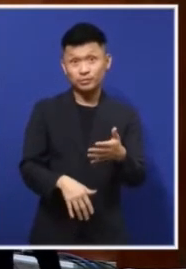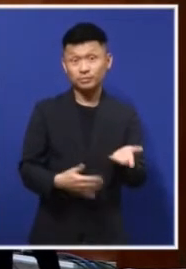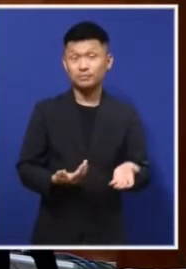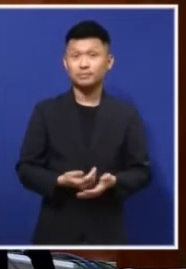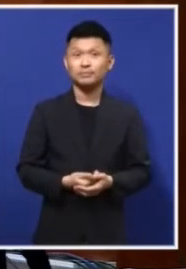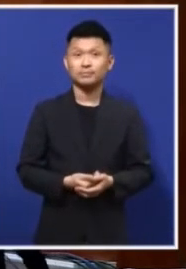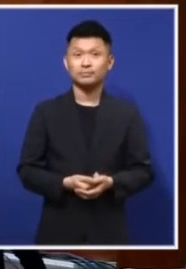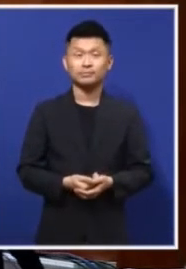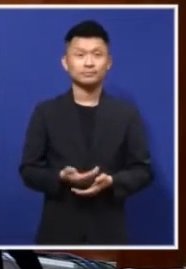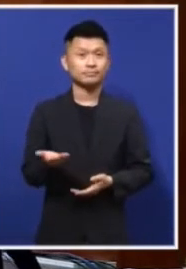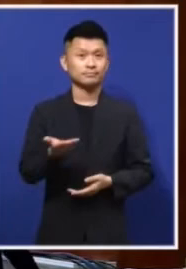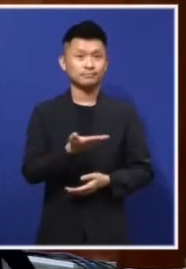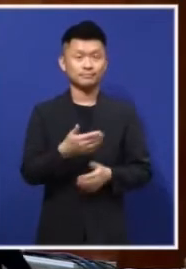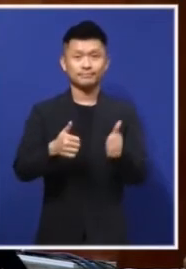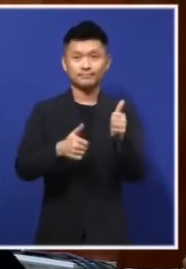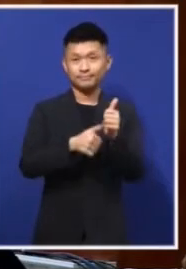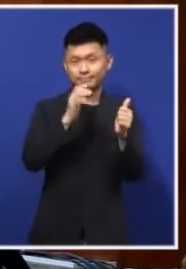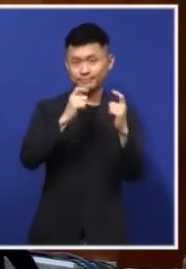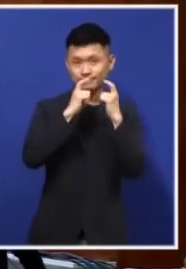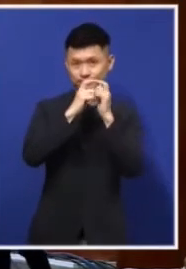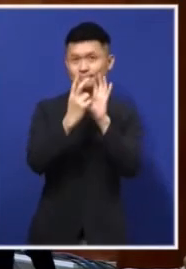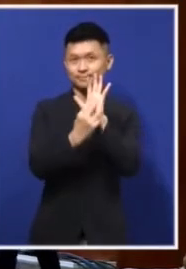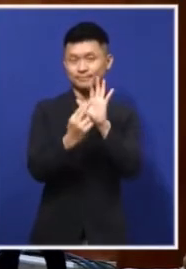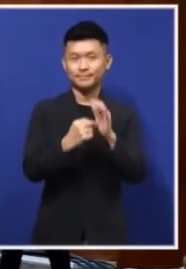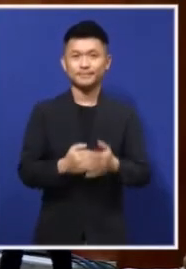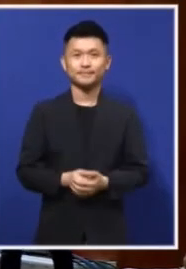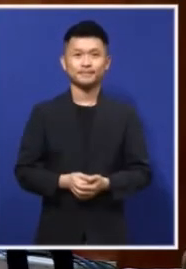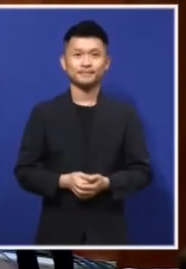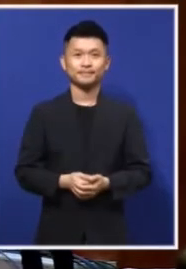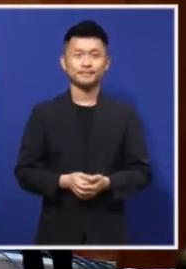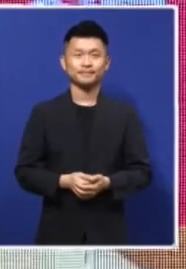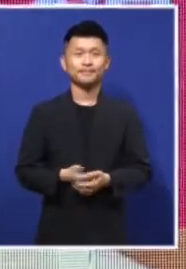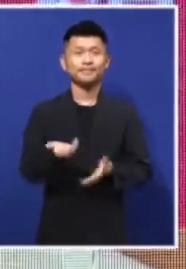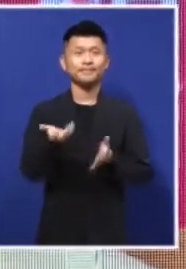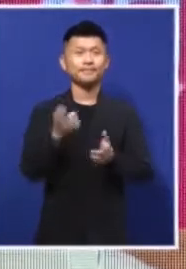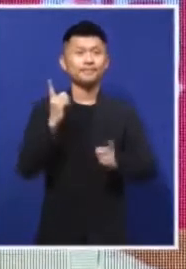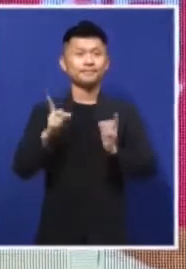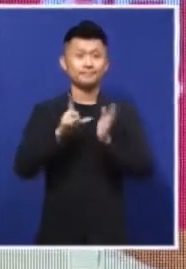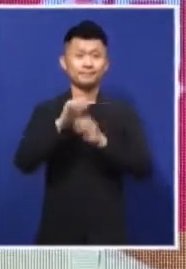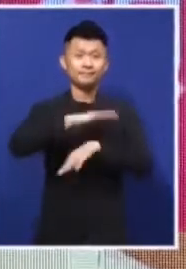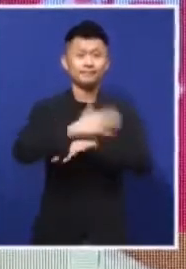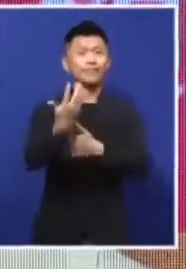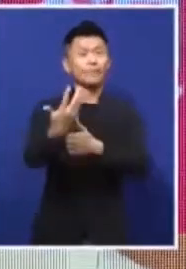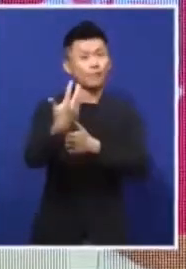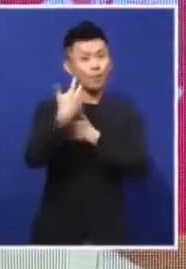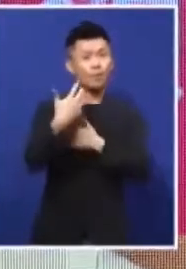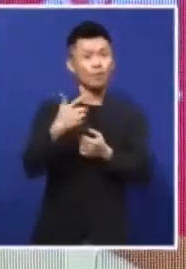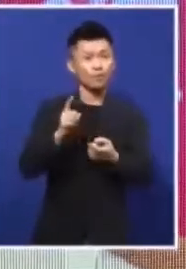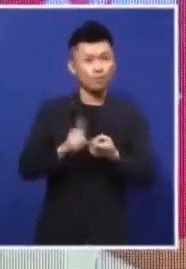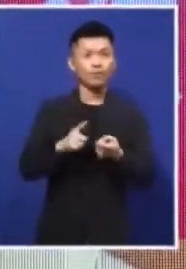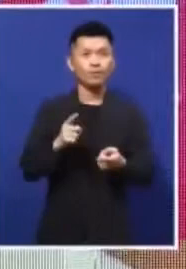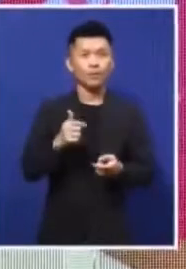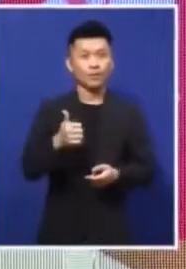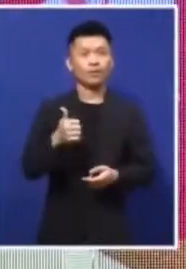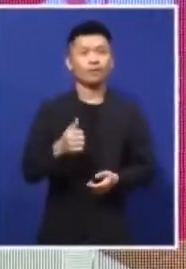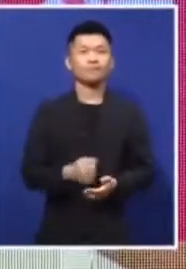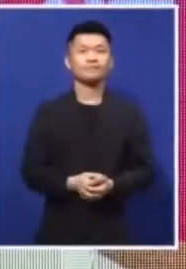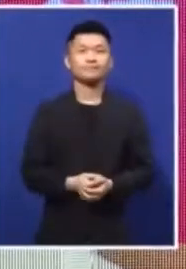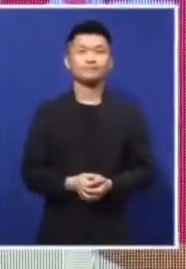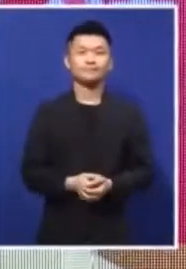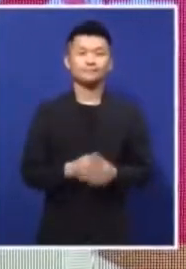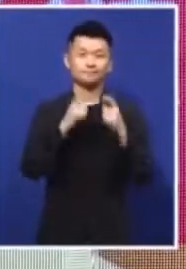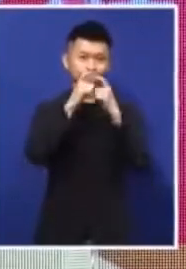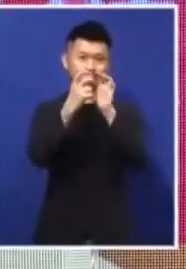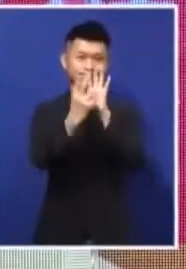是不是就先请市长来回应一下？ 谢谢那个，我们刚刚自由时报这边问到一个非常好的问题哈，我